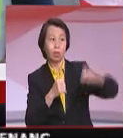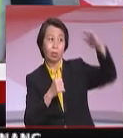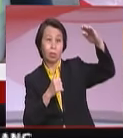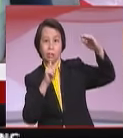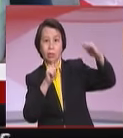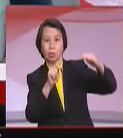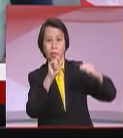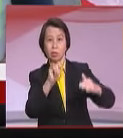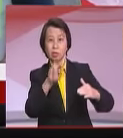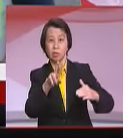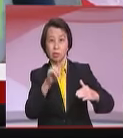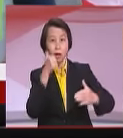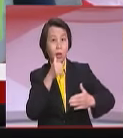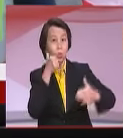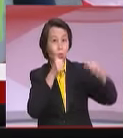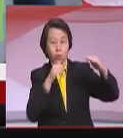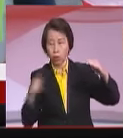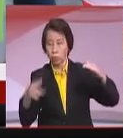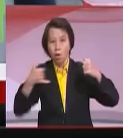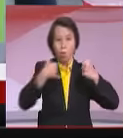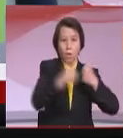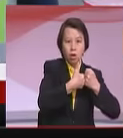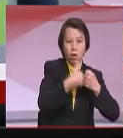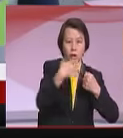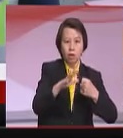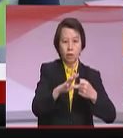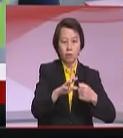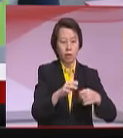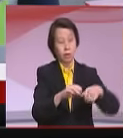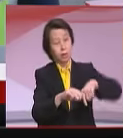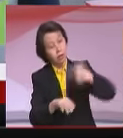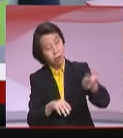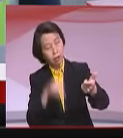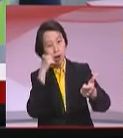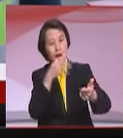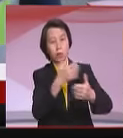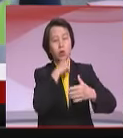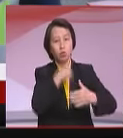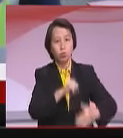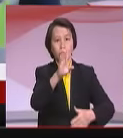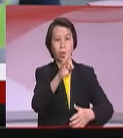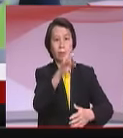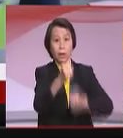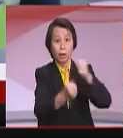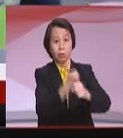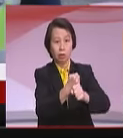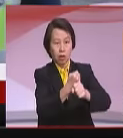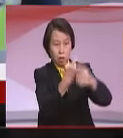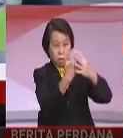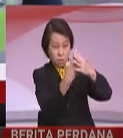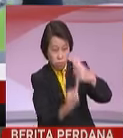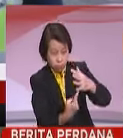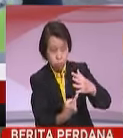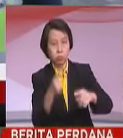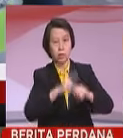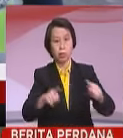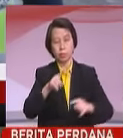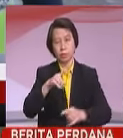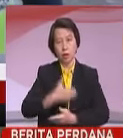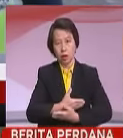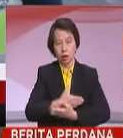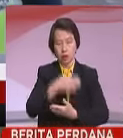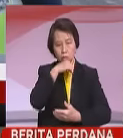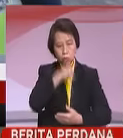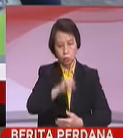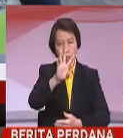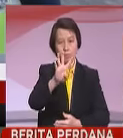tirinya dan kemudian telah cuba melemaskan seorang anaknya yang berusia 8 tahun. Kemudian anak yang berusia